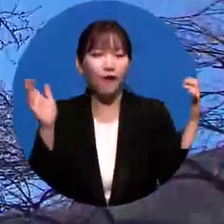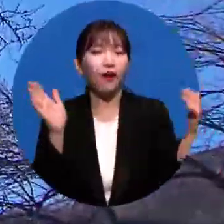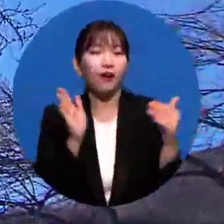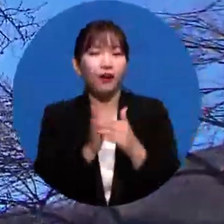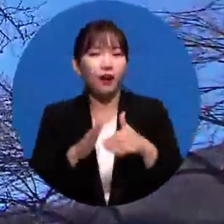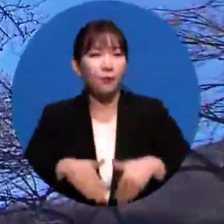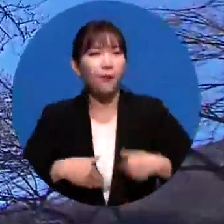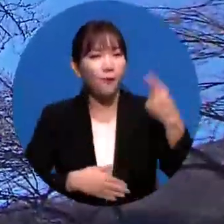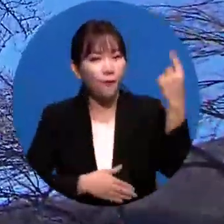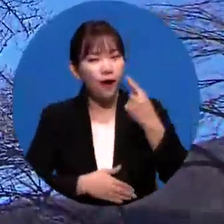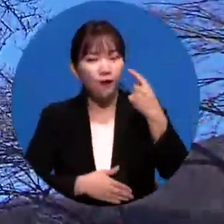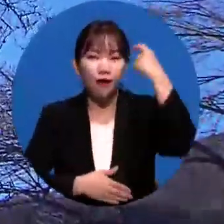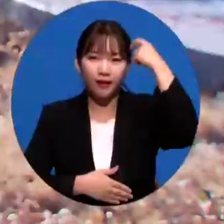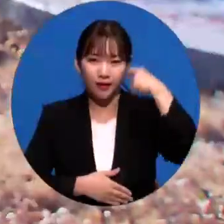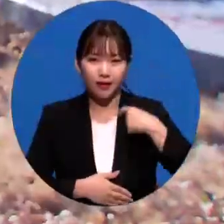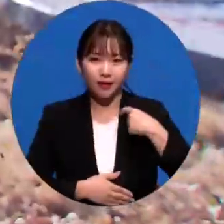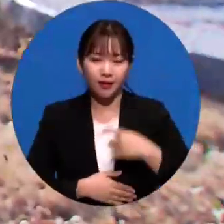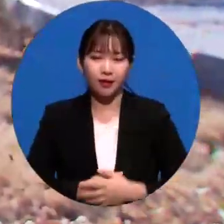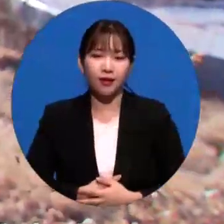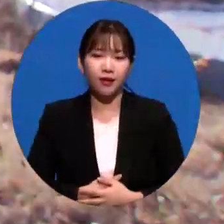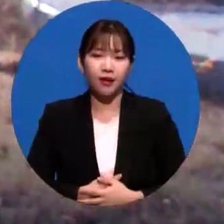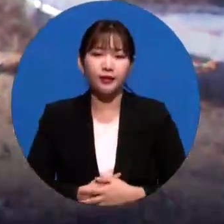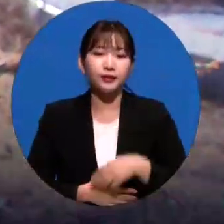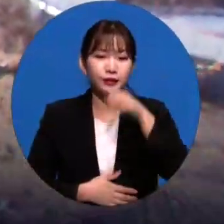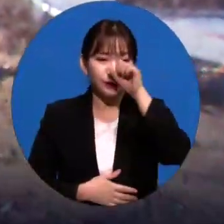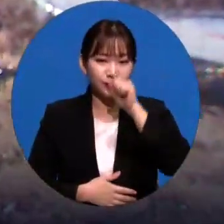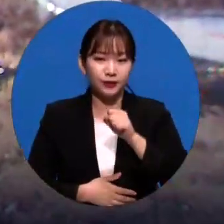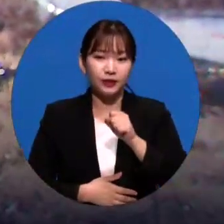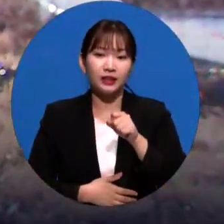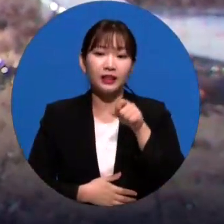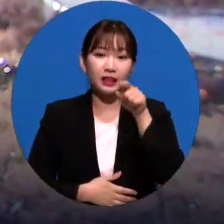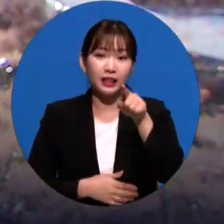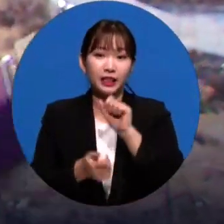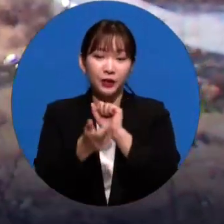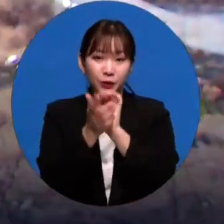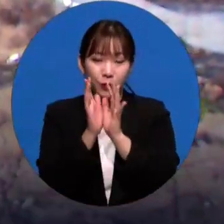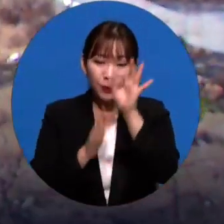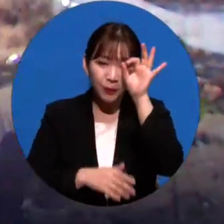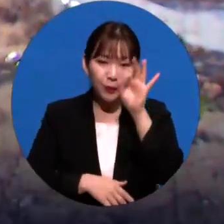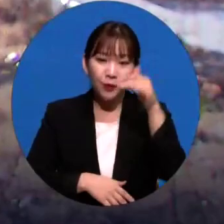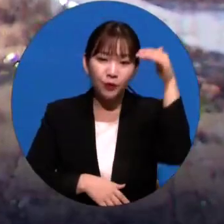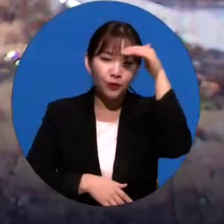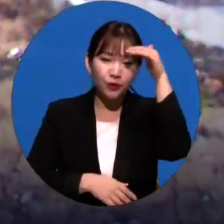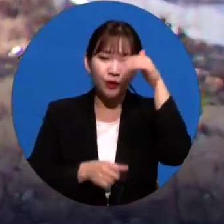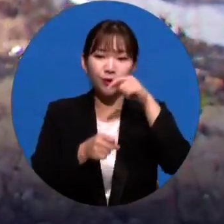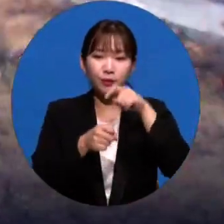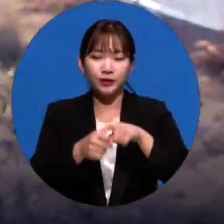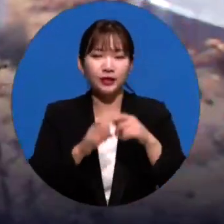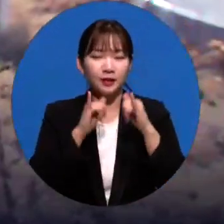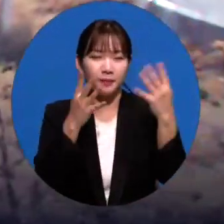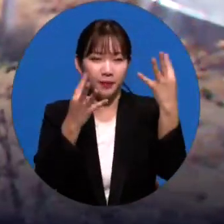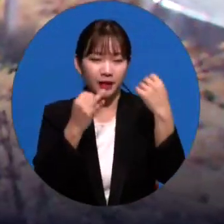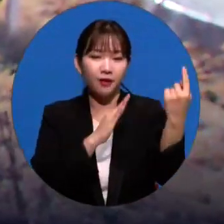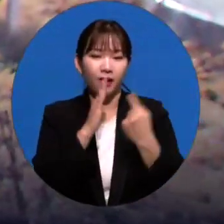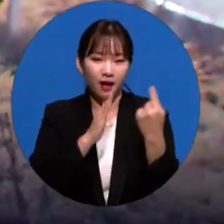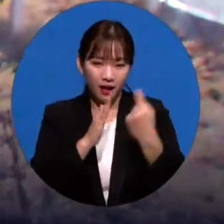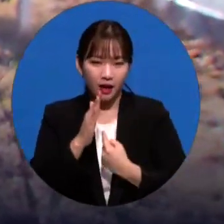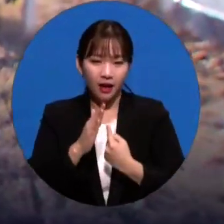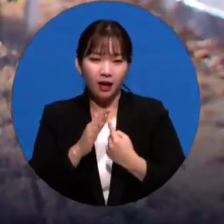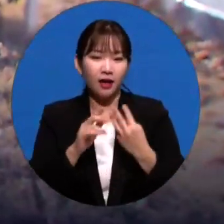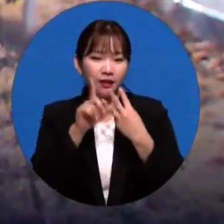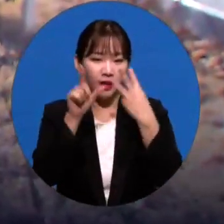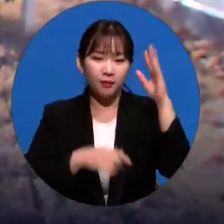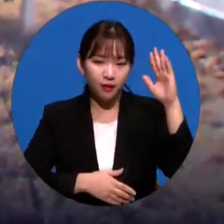봄이 다가옴을 실감합니다. 좋지요. 참, 요 꽃보다 참 사람 많이 와요. 말은 이제